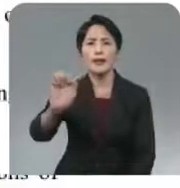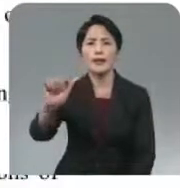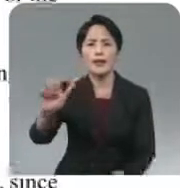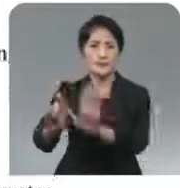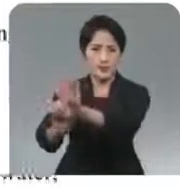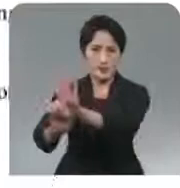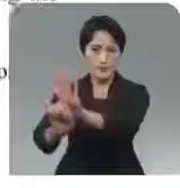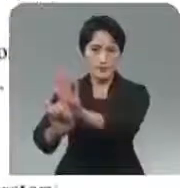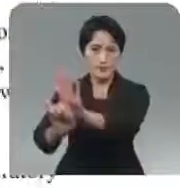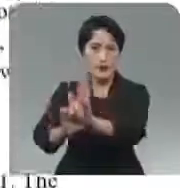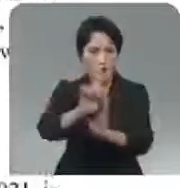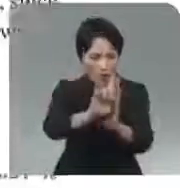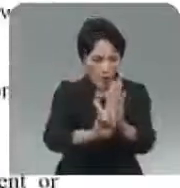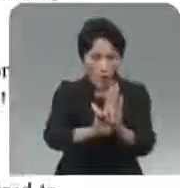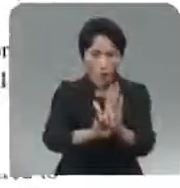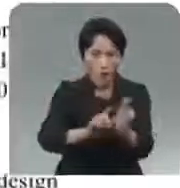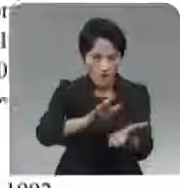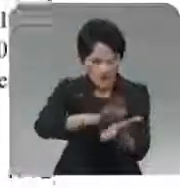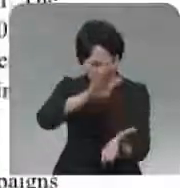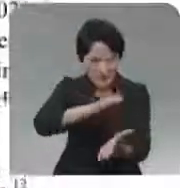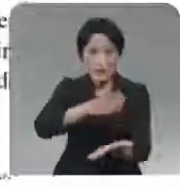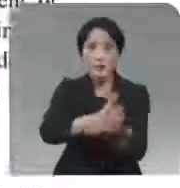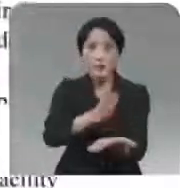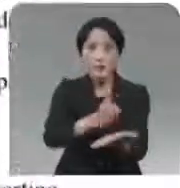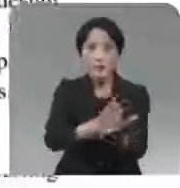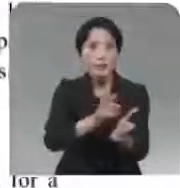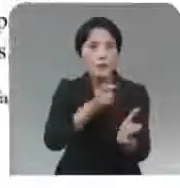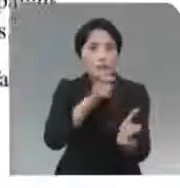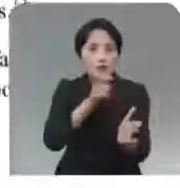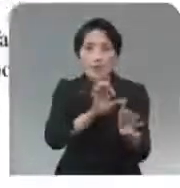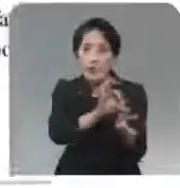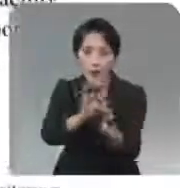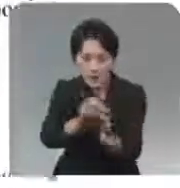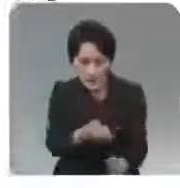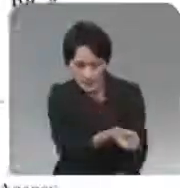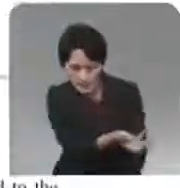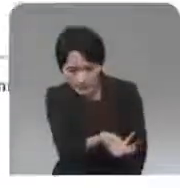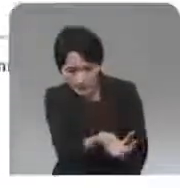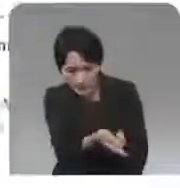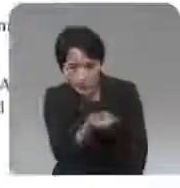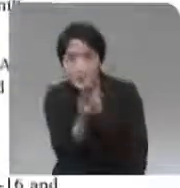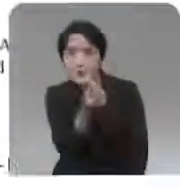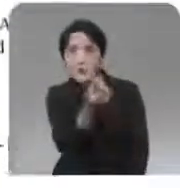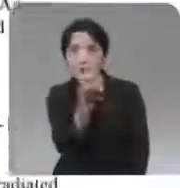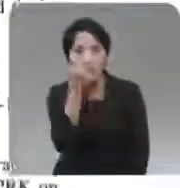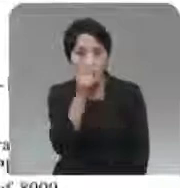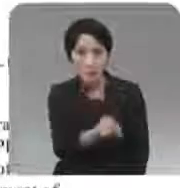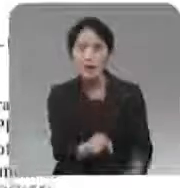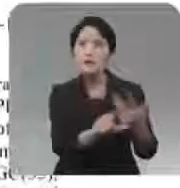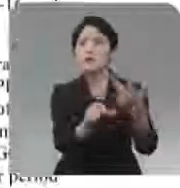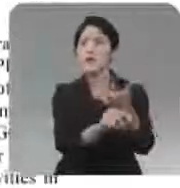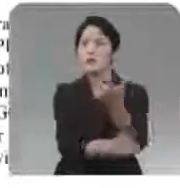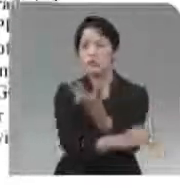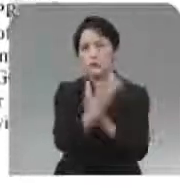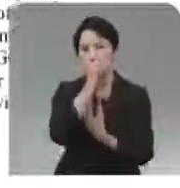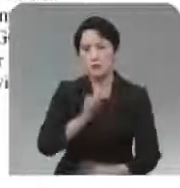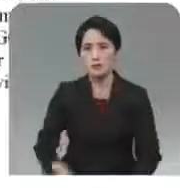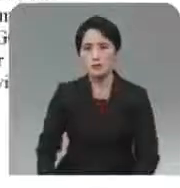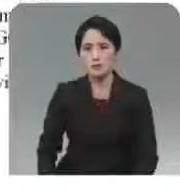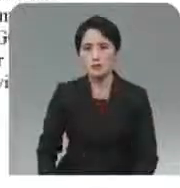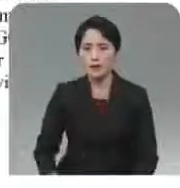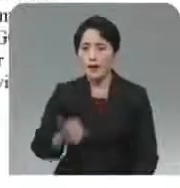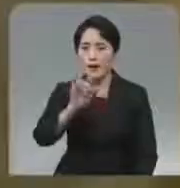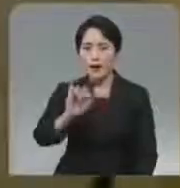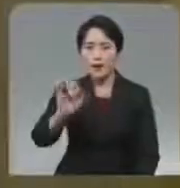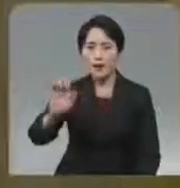在当地时间27日发刊的北韩核问题相关报告中指出，北韩宁边核设施内5兆瓦核反应